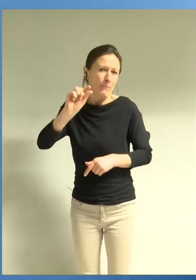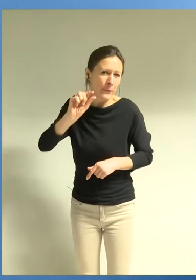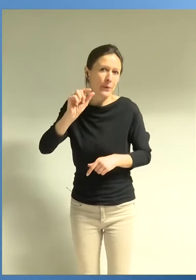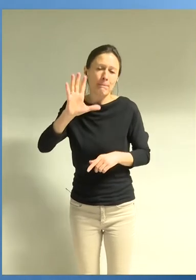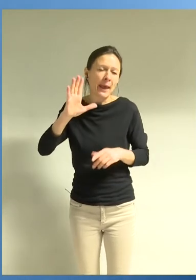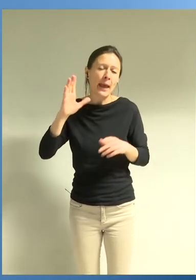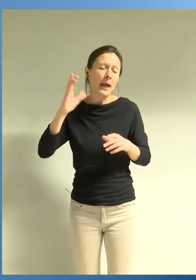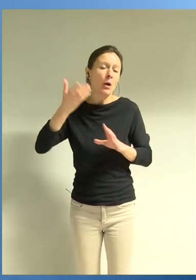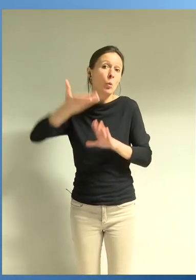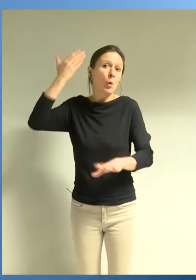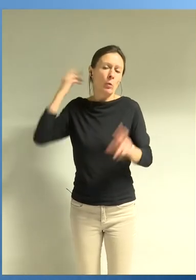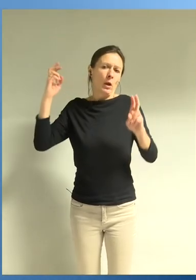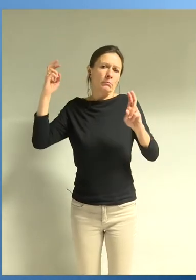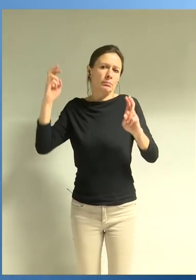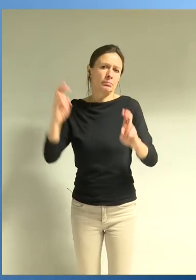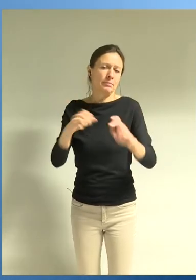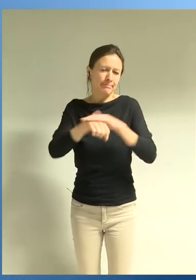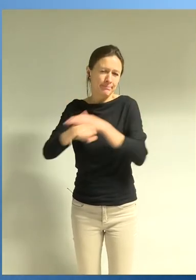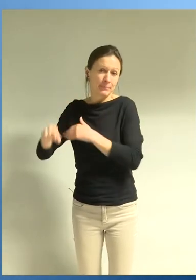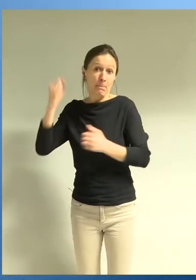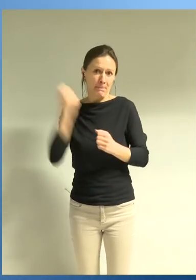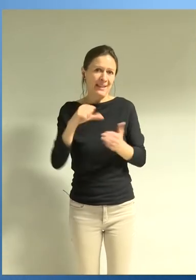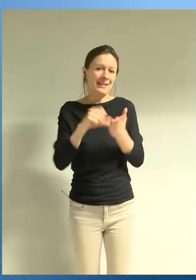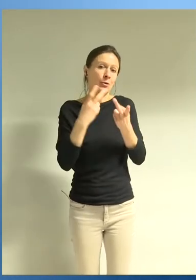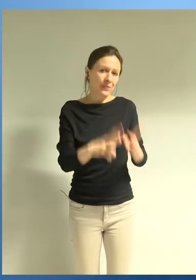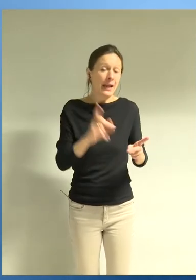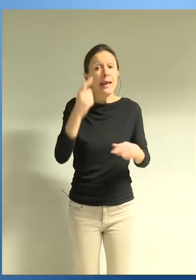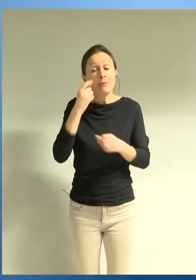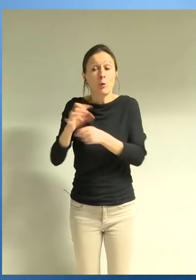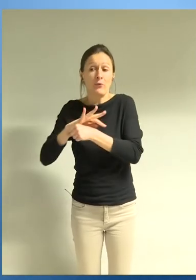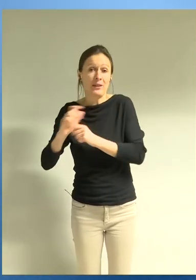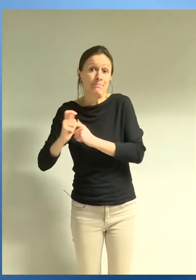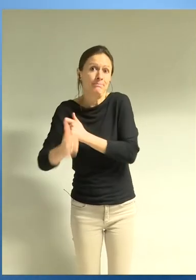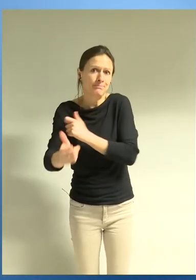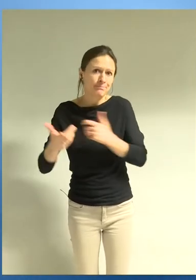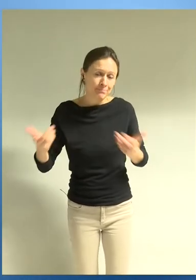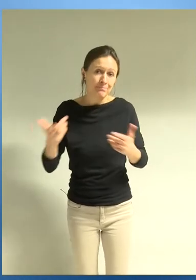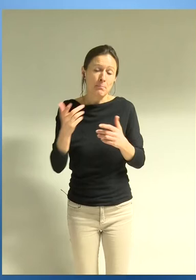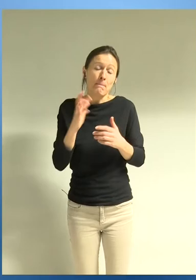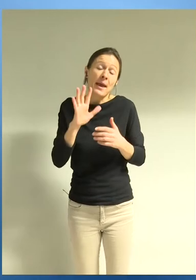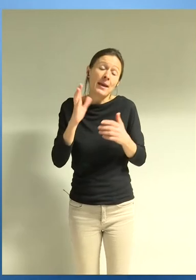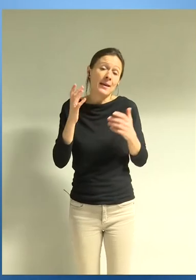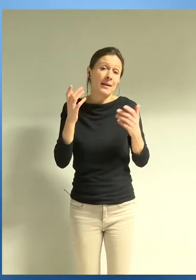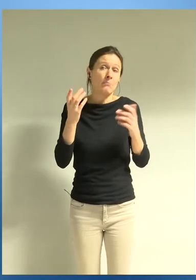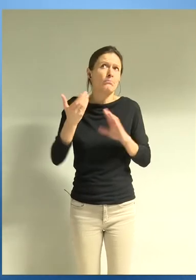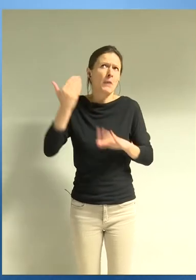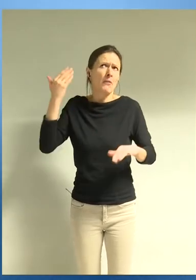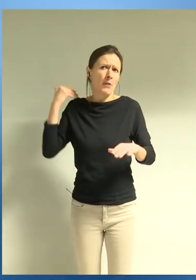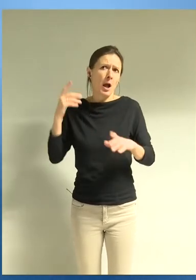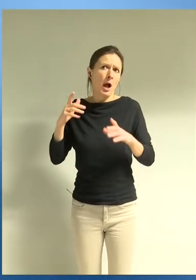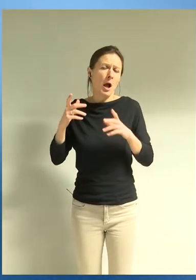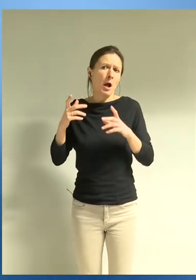encore plus qui a crû dans les centres villes et puis on verra les effets du co lead mais à coup sûr effectivement alors que nous étions sur une phase de